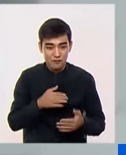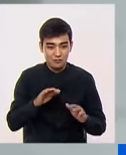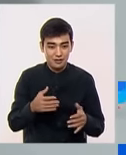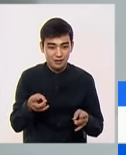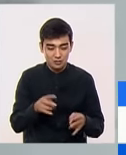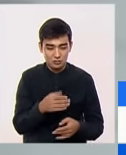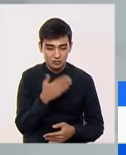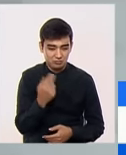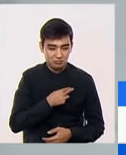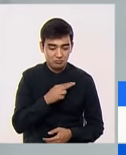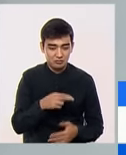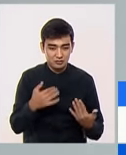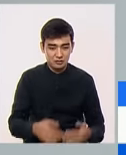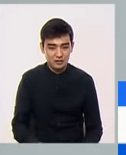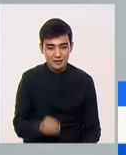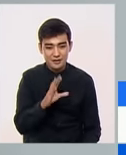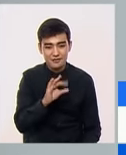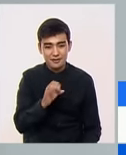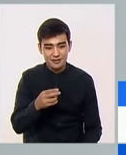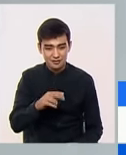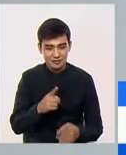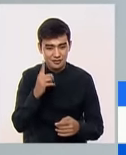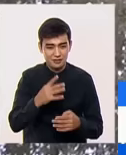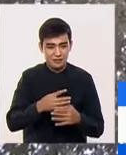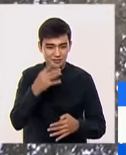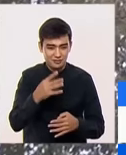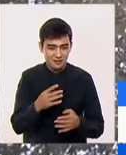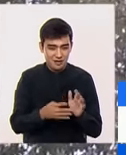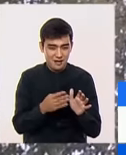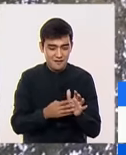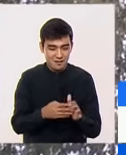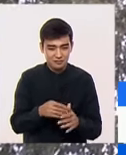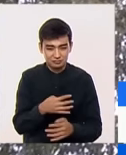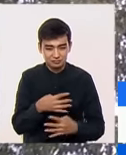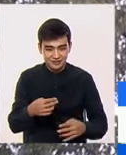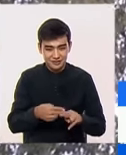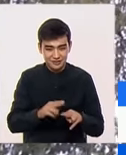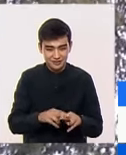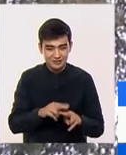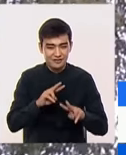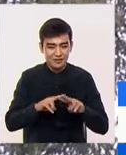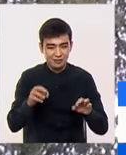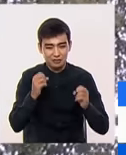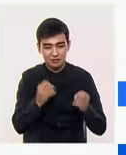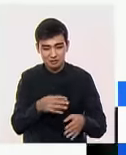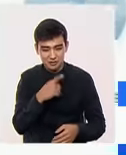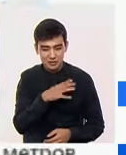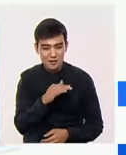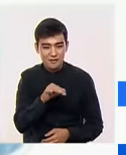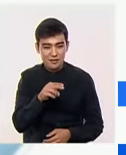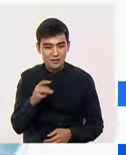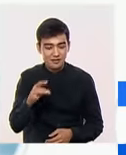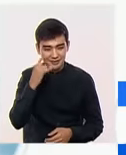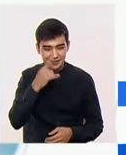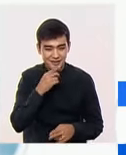евгения леонтьева прыгала с крыши заброшенной 9 этажной гостиницы созвездия учредитель компании fly казахстан илья